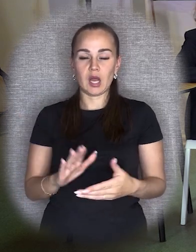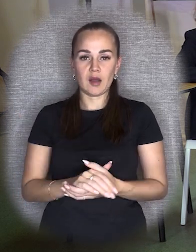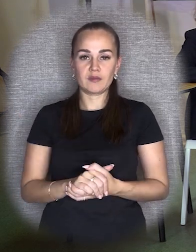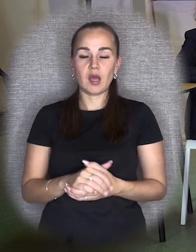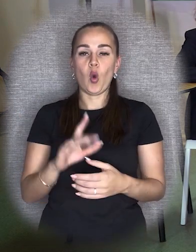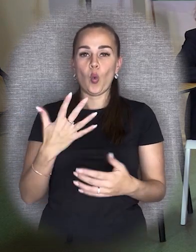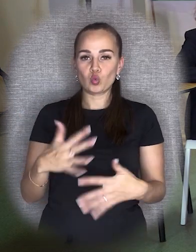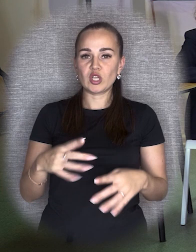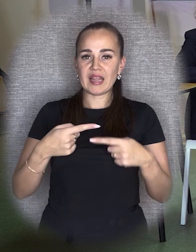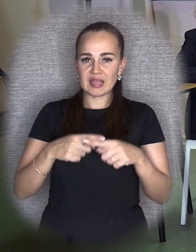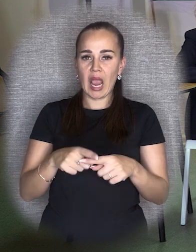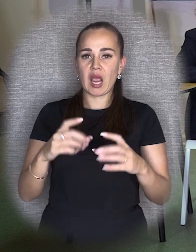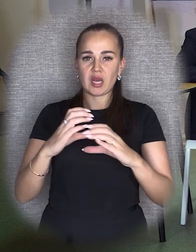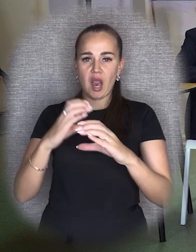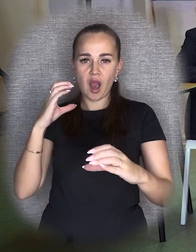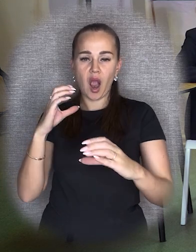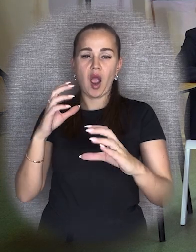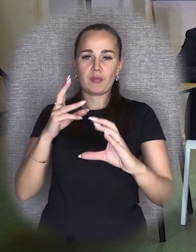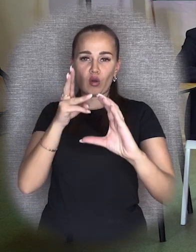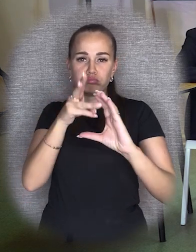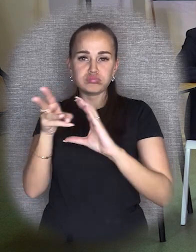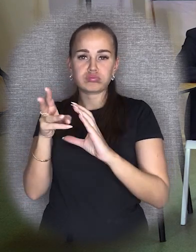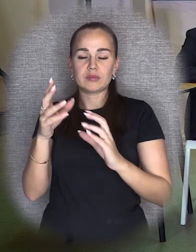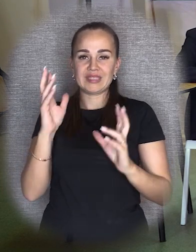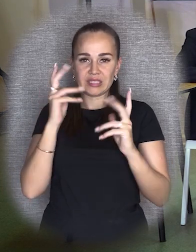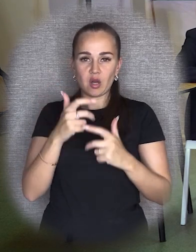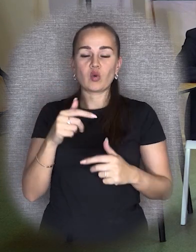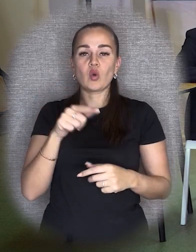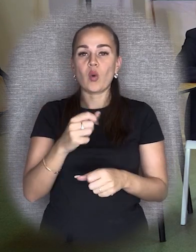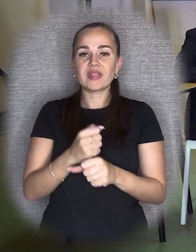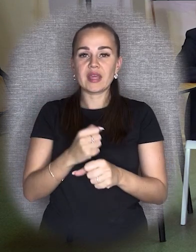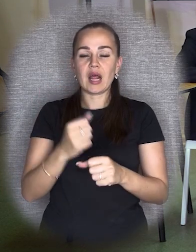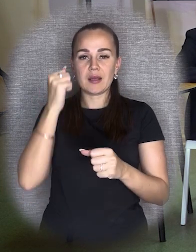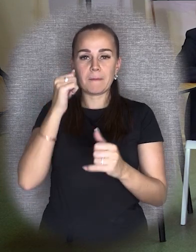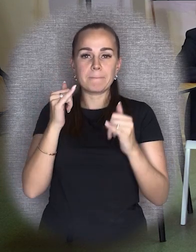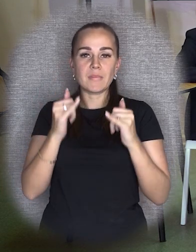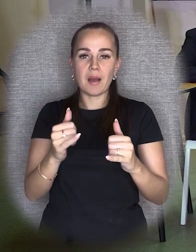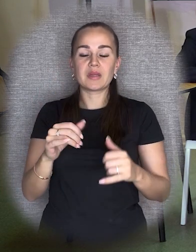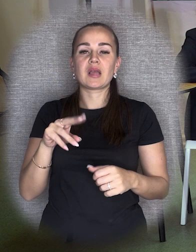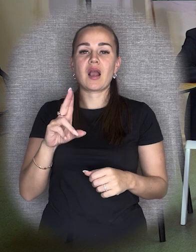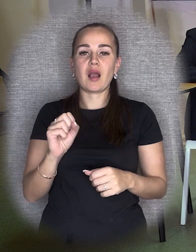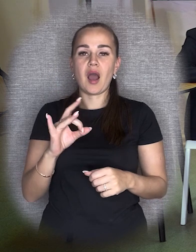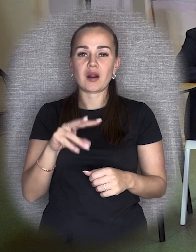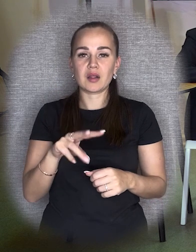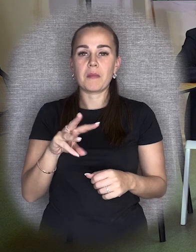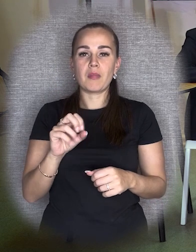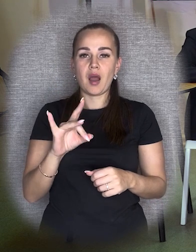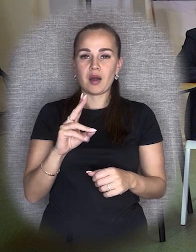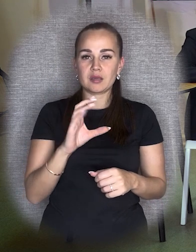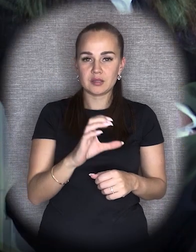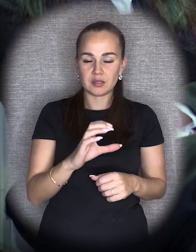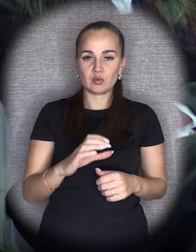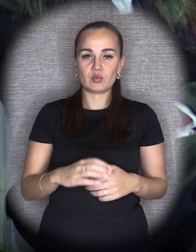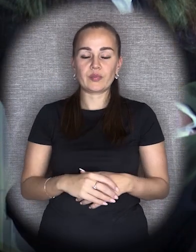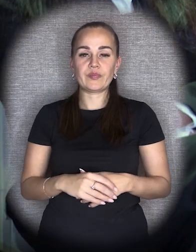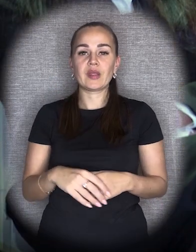и потому что он в этом сюжете делает памятник Карлу Марксу, который был изготовлен для Карл-Маркс-штата и